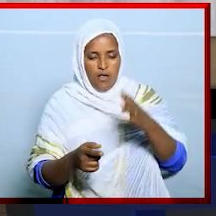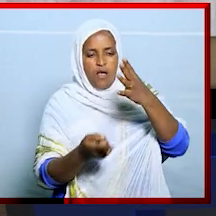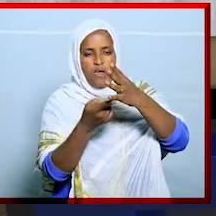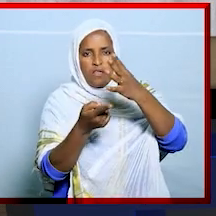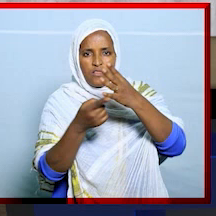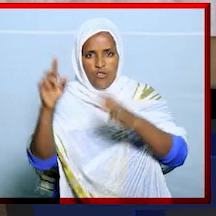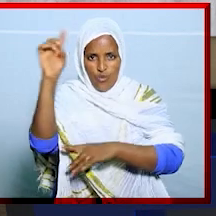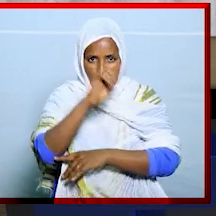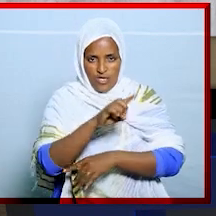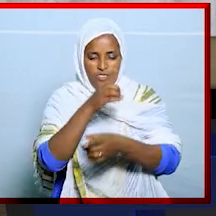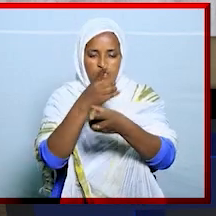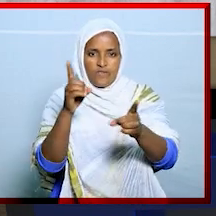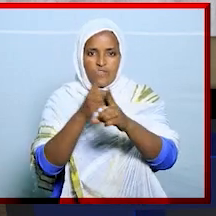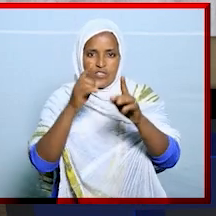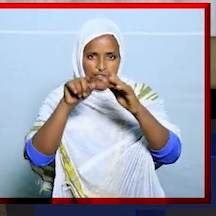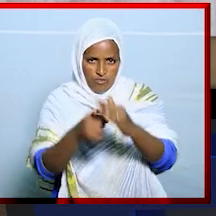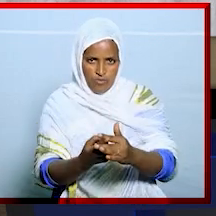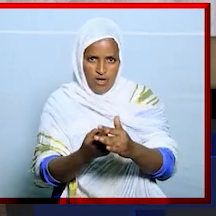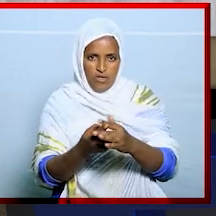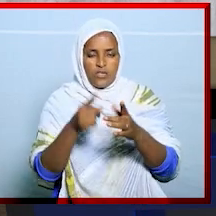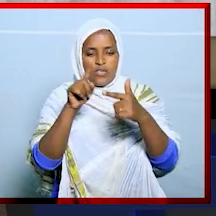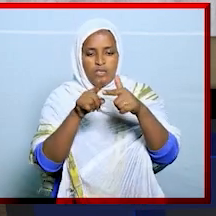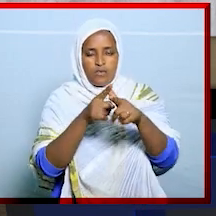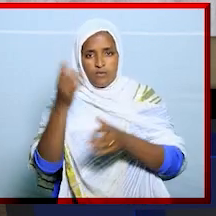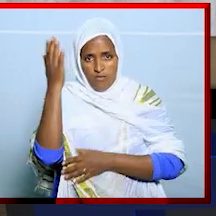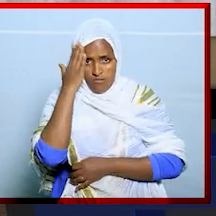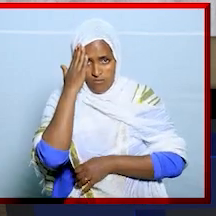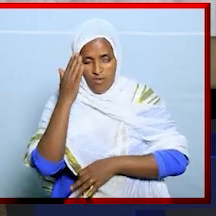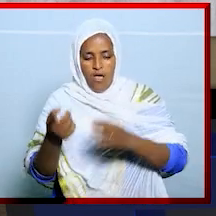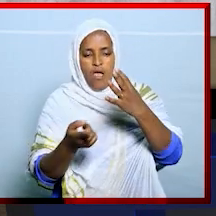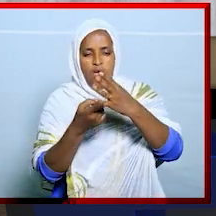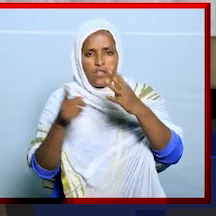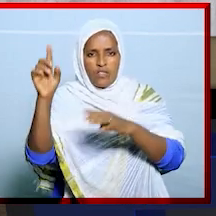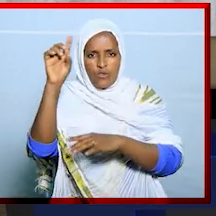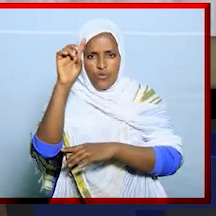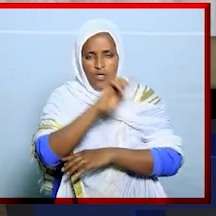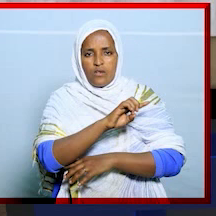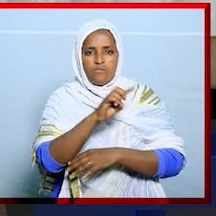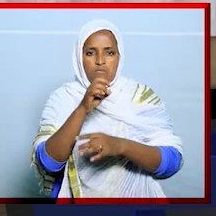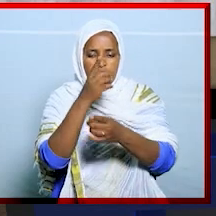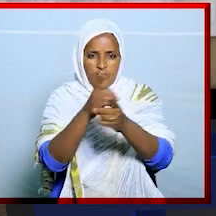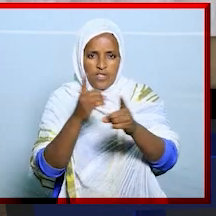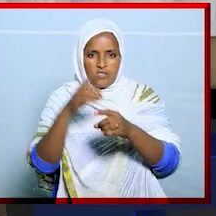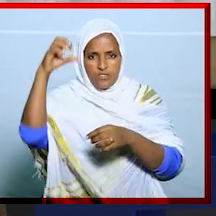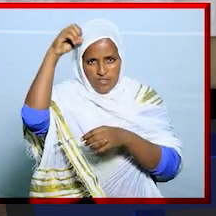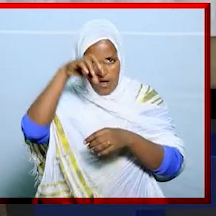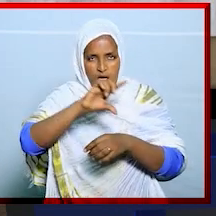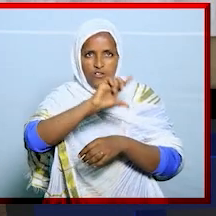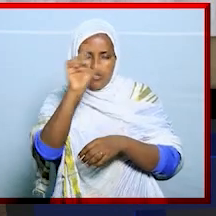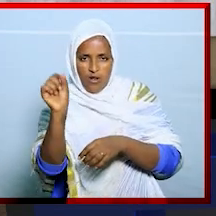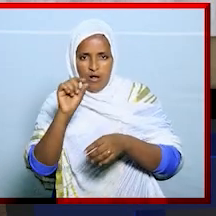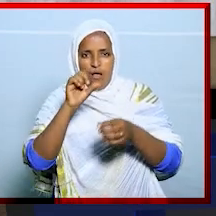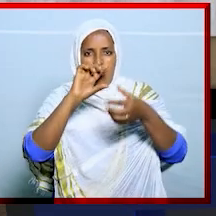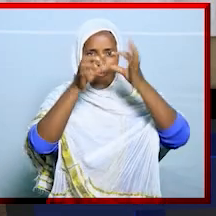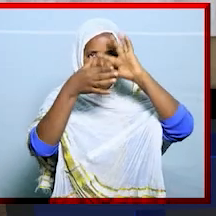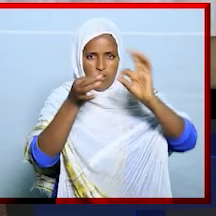የነበረው። ዛሬ ከአራተኛው ቀን ስነ ፍጥረት እንጀምራለን። እንግዲህ እንደሚታወቀው የአራተኛው ቀን ፍጥረታት